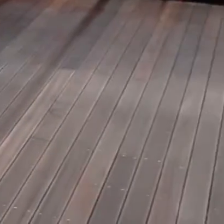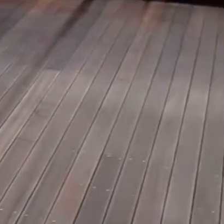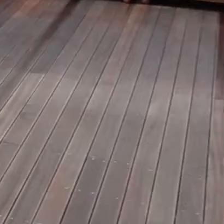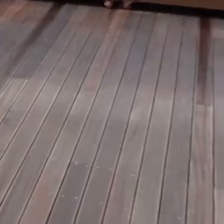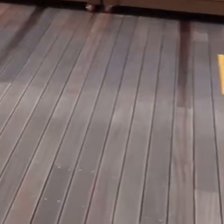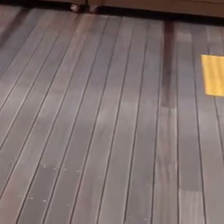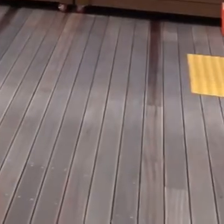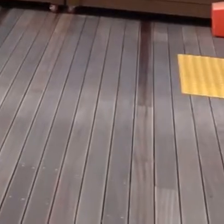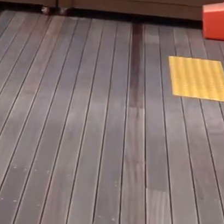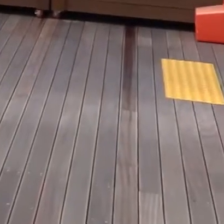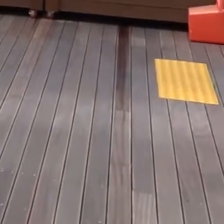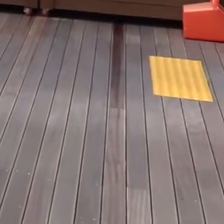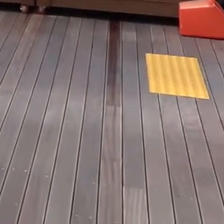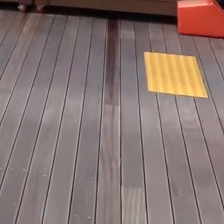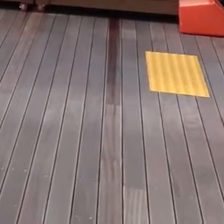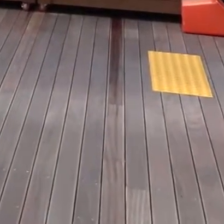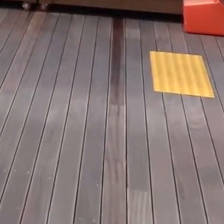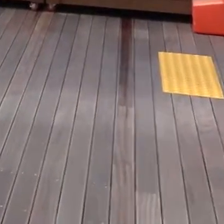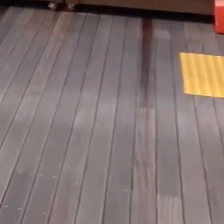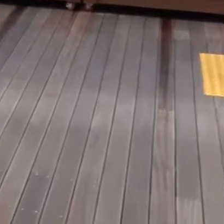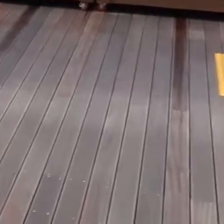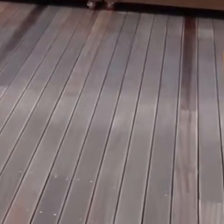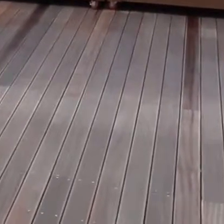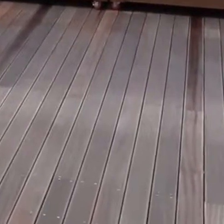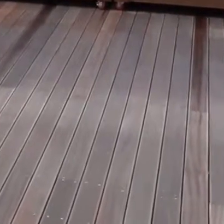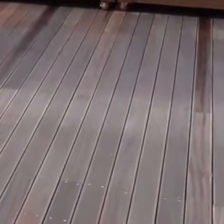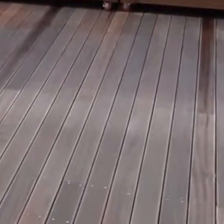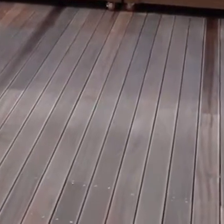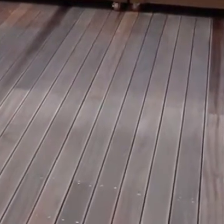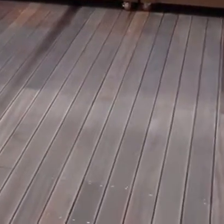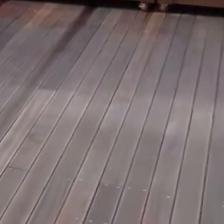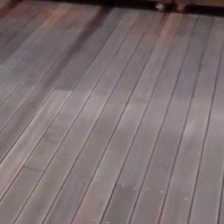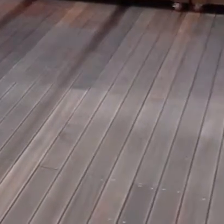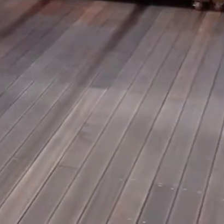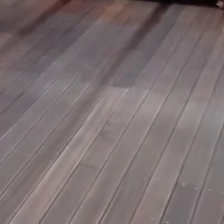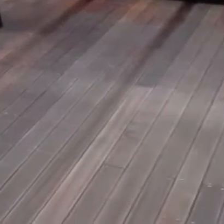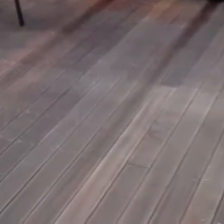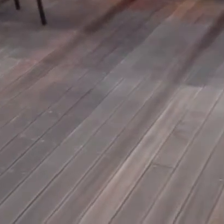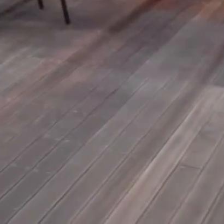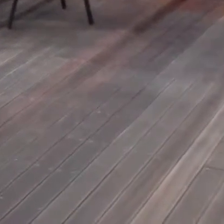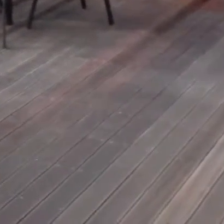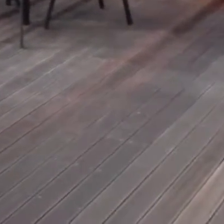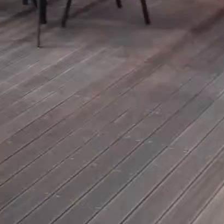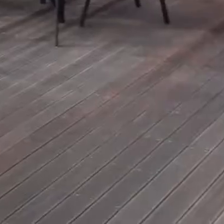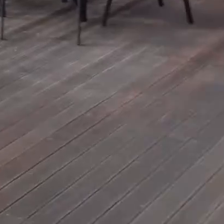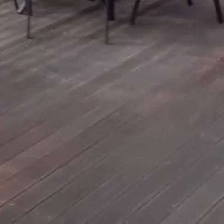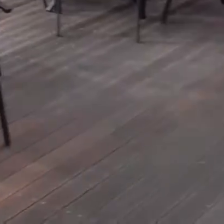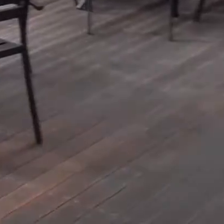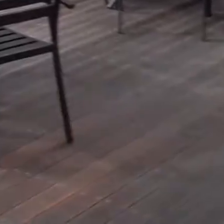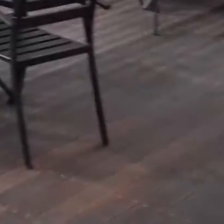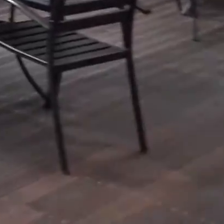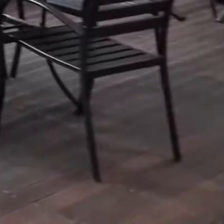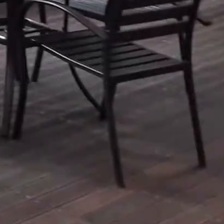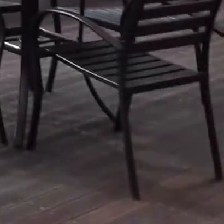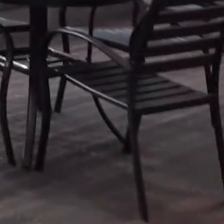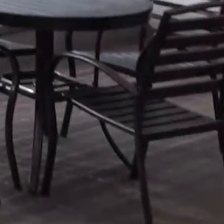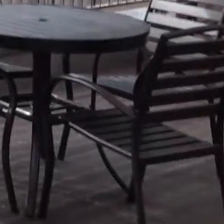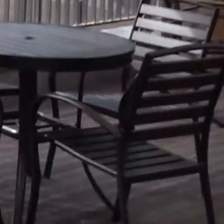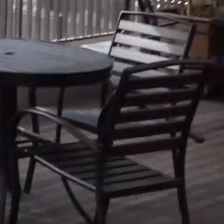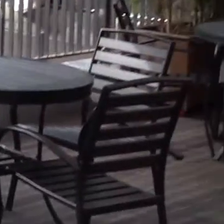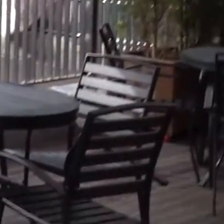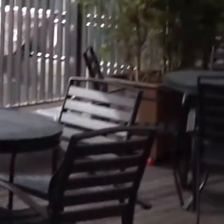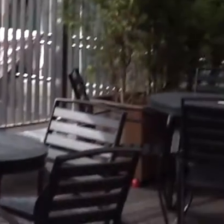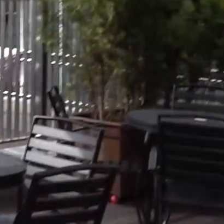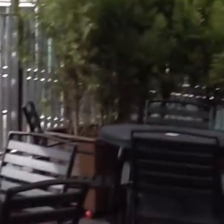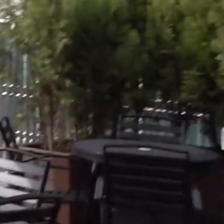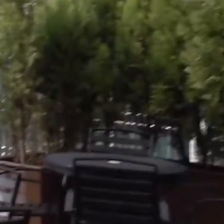기획하고 준비하고 진행하고 있습니다. 그래서 뭐 치료 활동뿐만 아니라 이제 문화, 일자리,